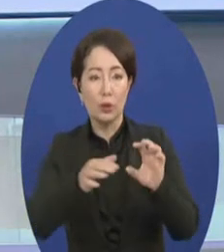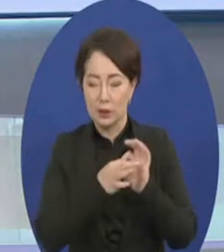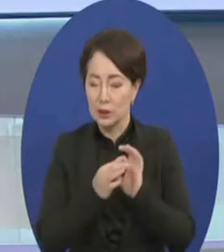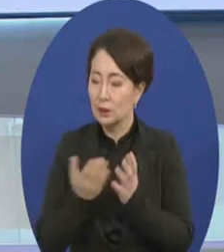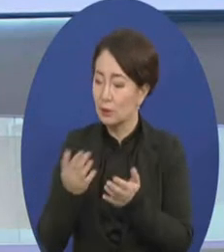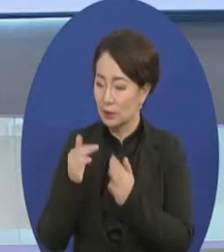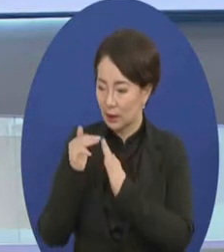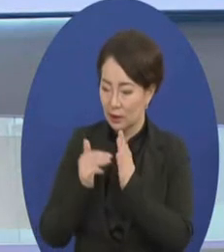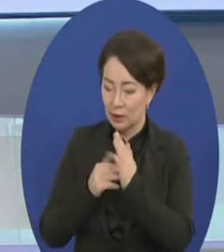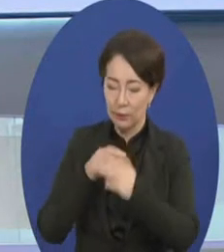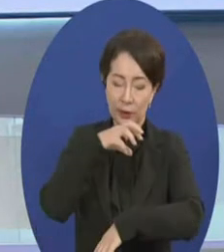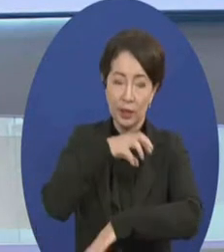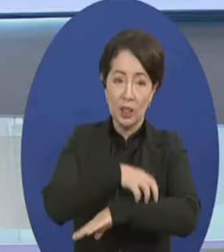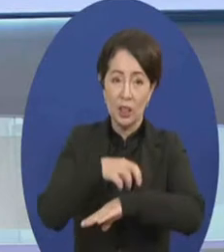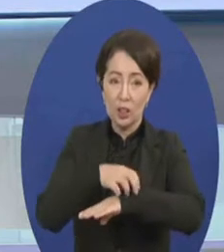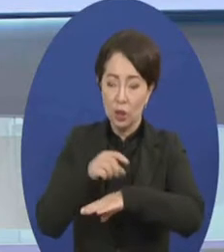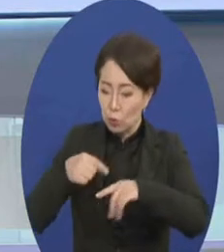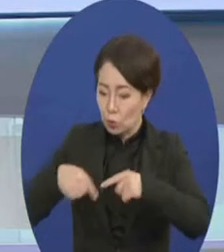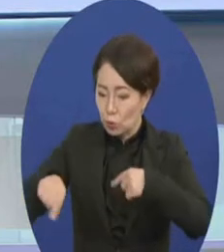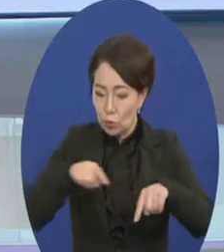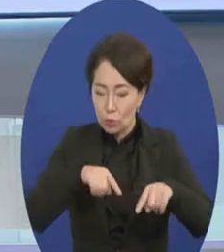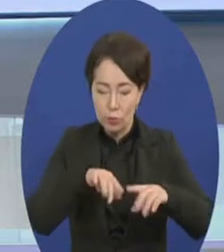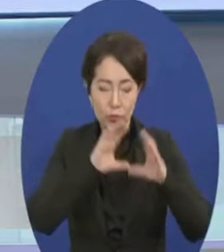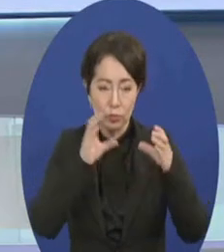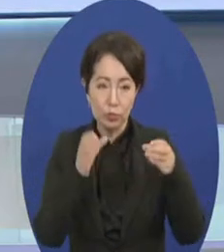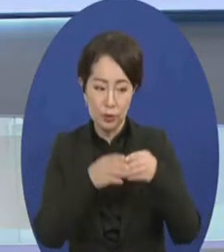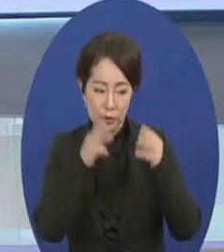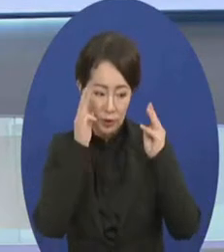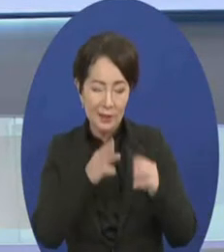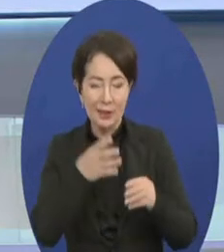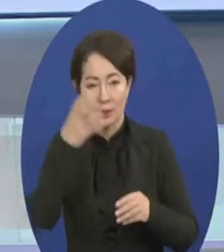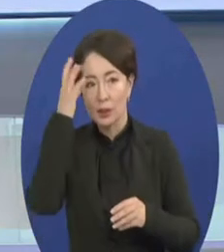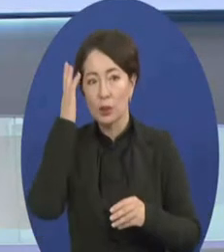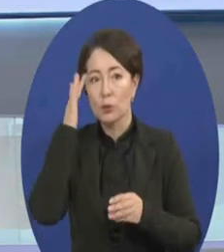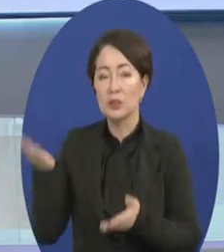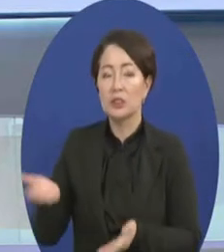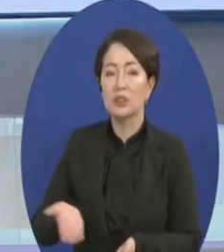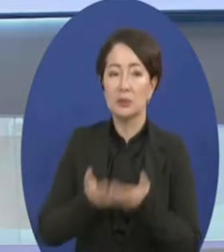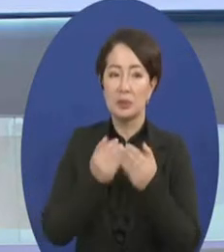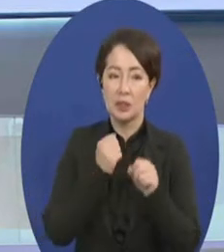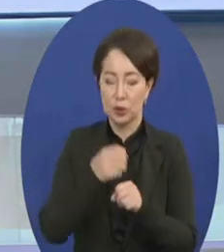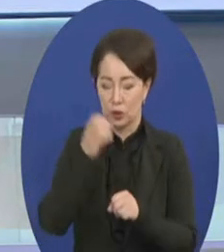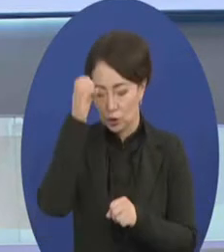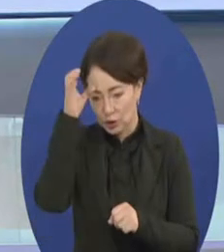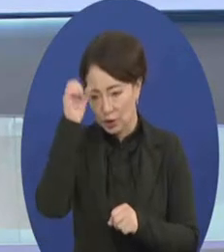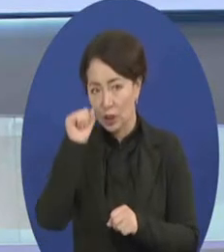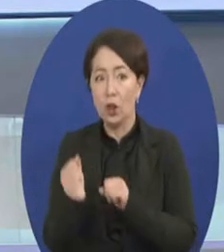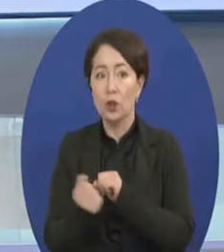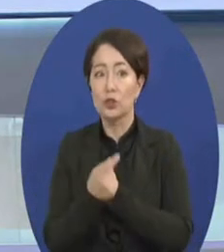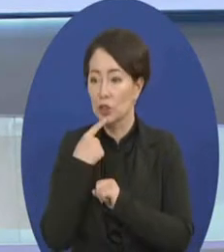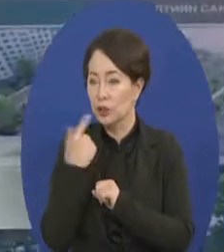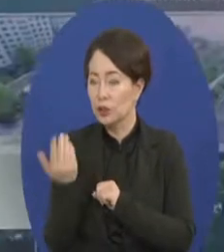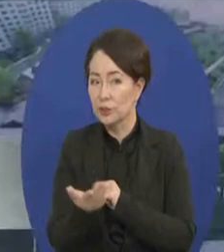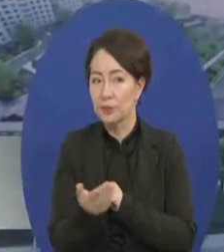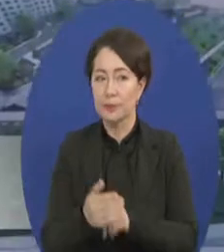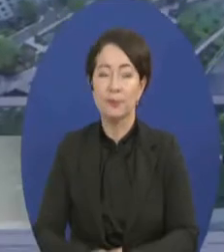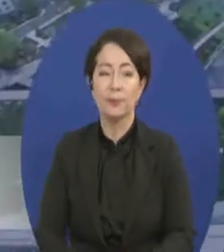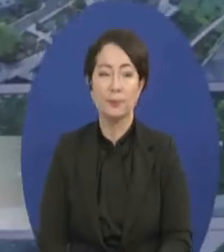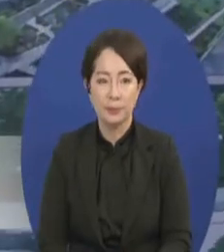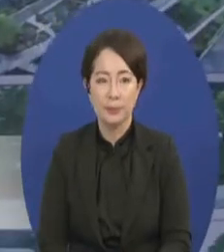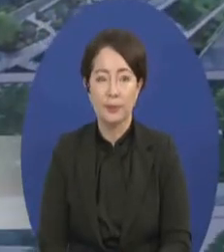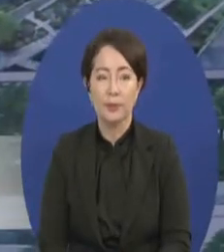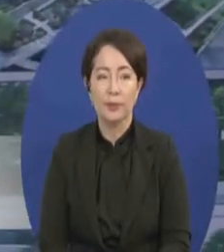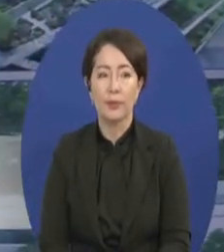гэр ороолыг тойрсон дэд бүтцийн асуудлыг цогцоор нь шийдвэрлэхэд засгийн газраас бодлогоор дэмжиж ажиллана гэдгийг ерөнхий сайд онцоллоо.